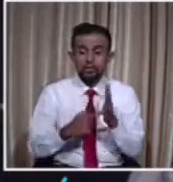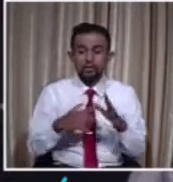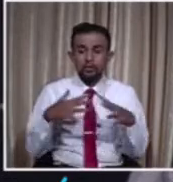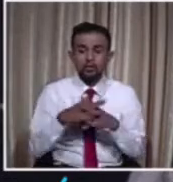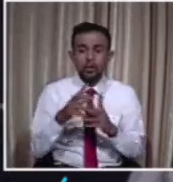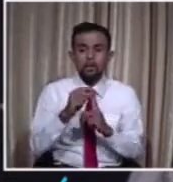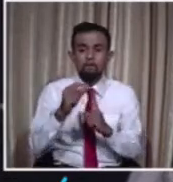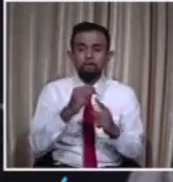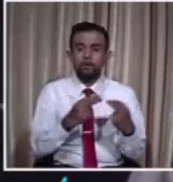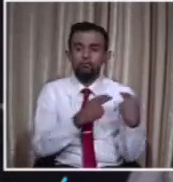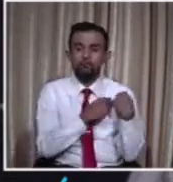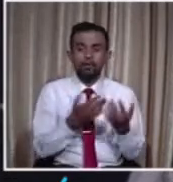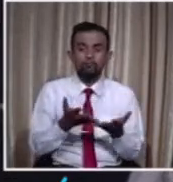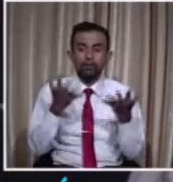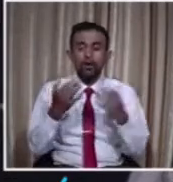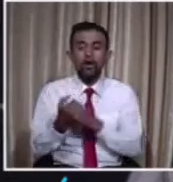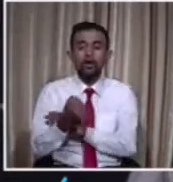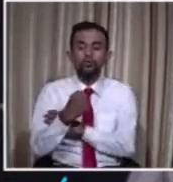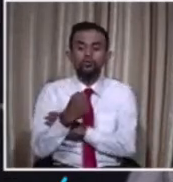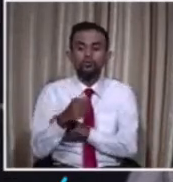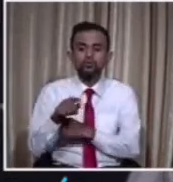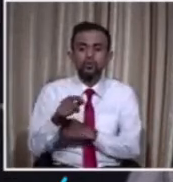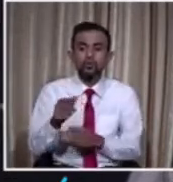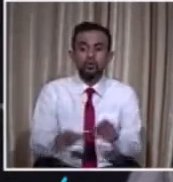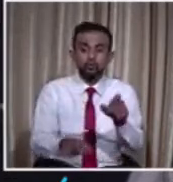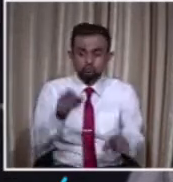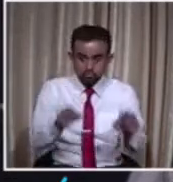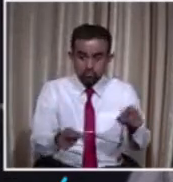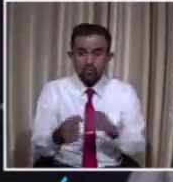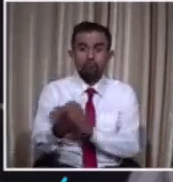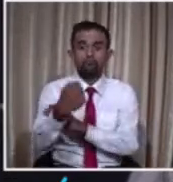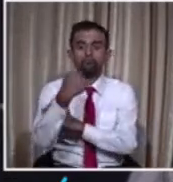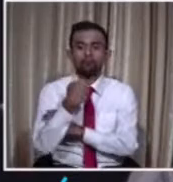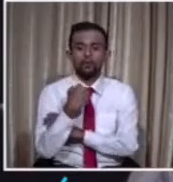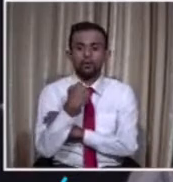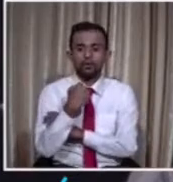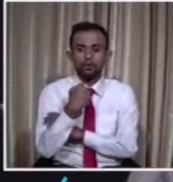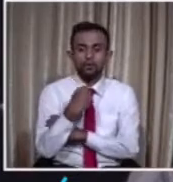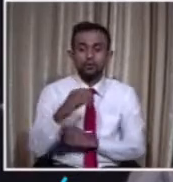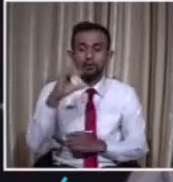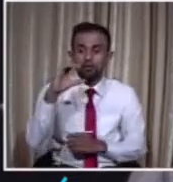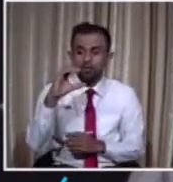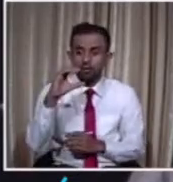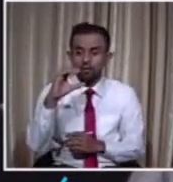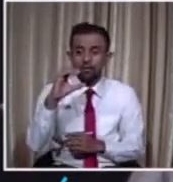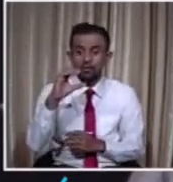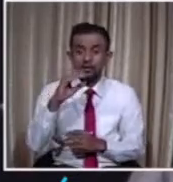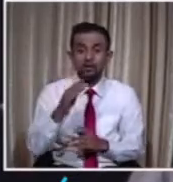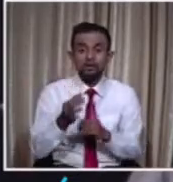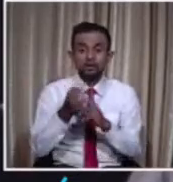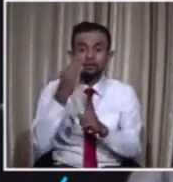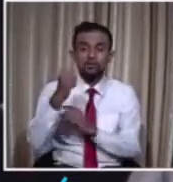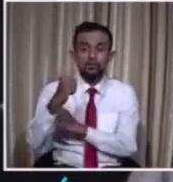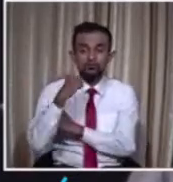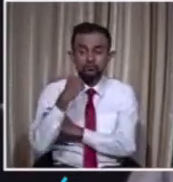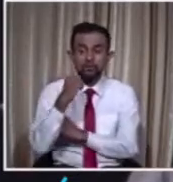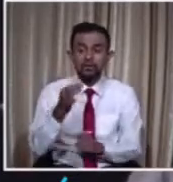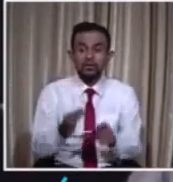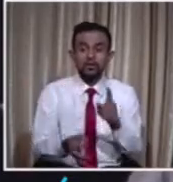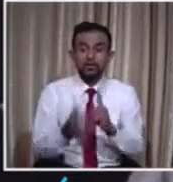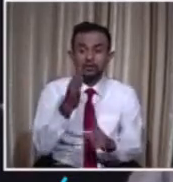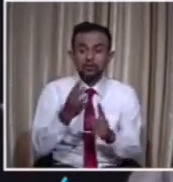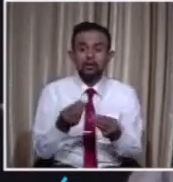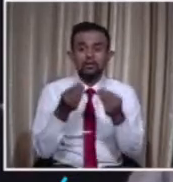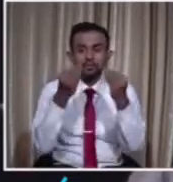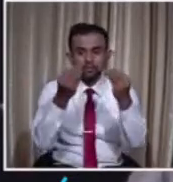parlimen tuat. Eh, kah ke balai itu? Janata kah ke balai? Ayan, විධායක බලය ජනතාවගේ විධායක බලය